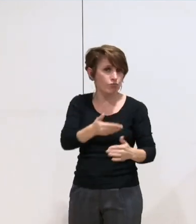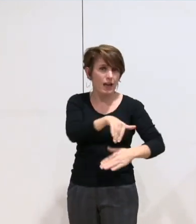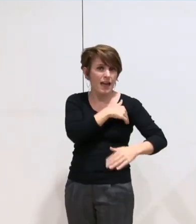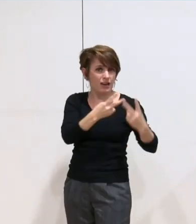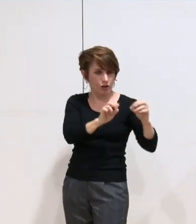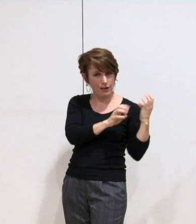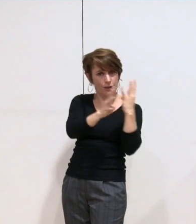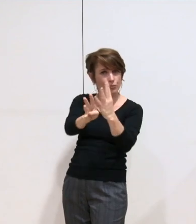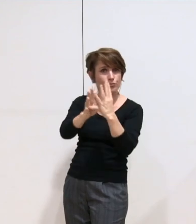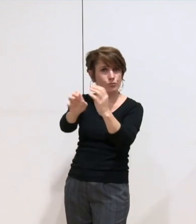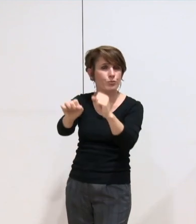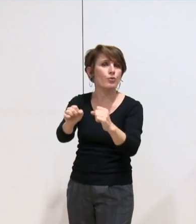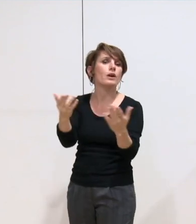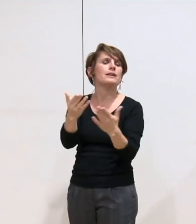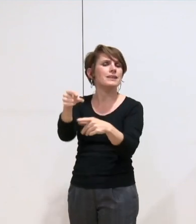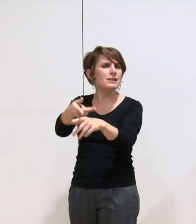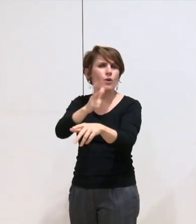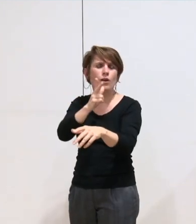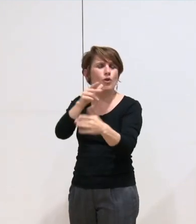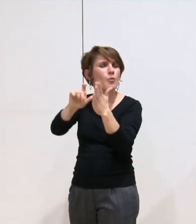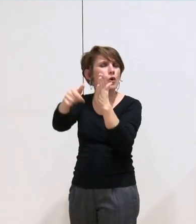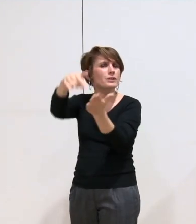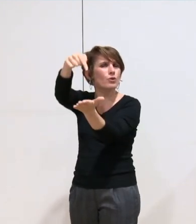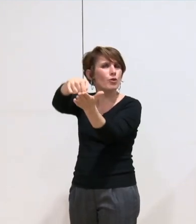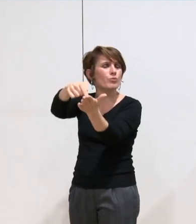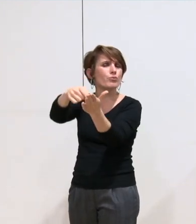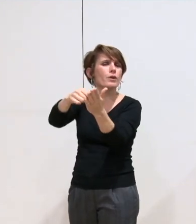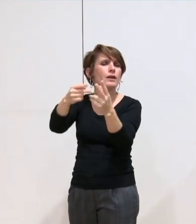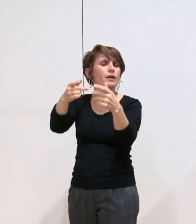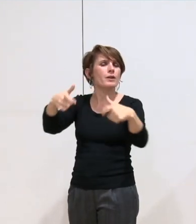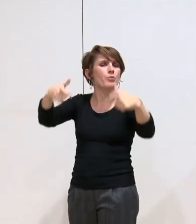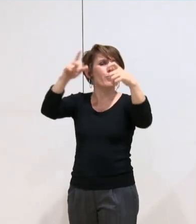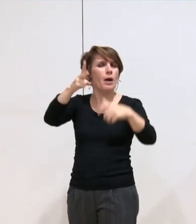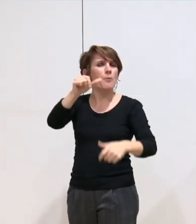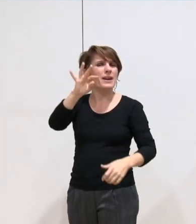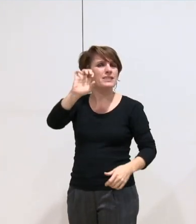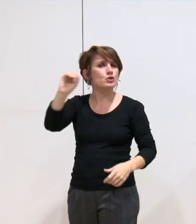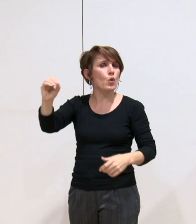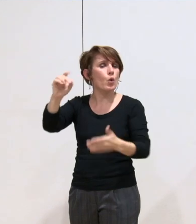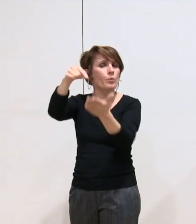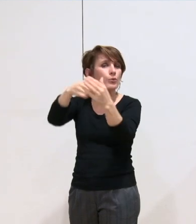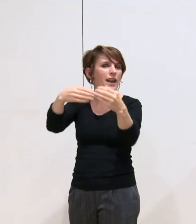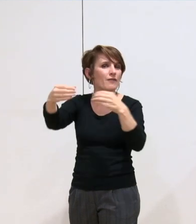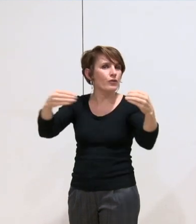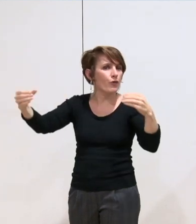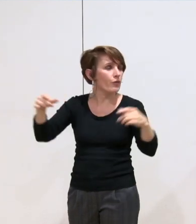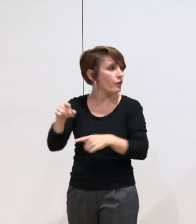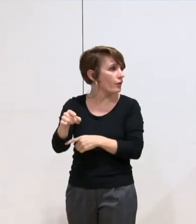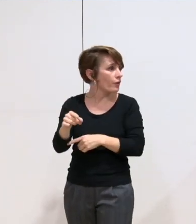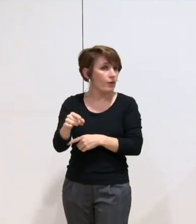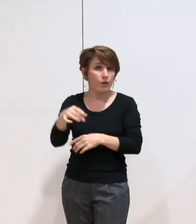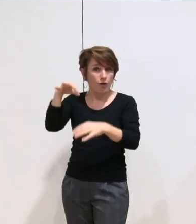bar qui se trouve à l'intérieur du patio à la Villeneuve. Y a-t-il des remarques ? Non. Je la mets aux voix. Qui ne prend pas part au